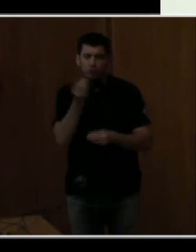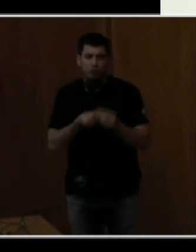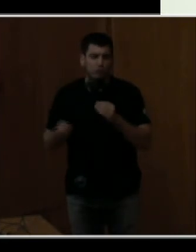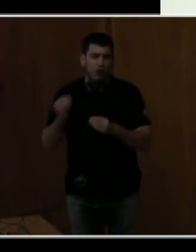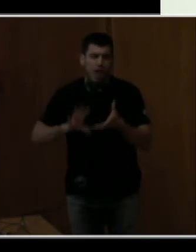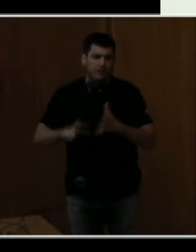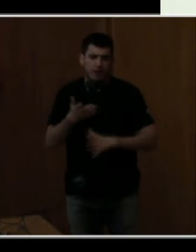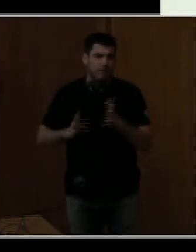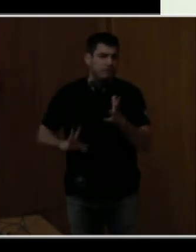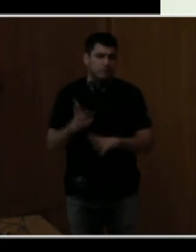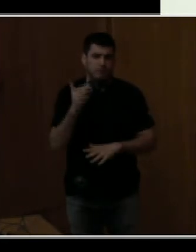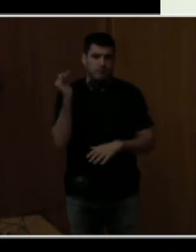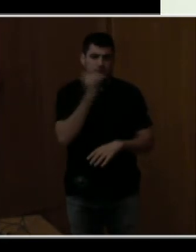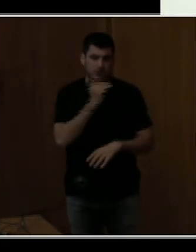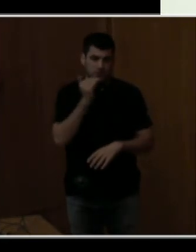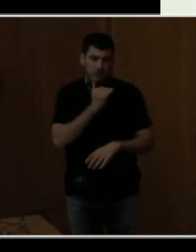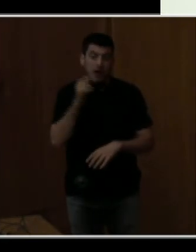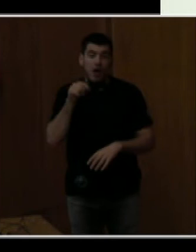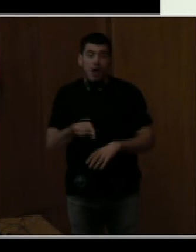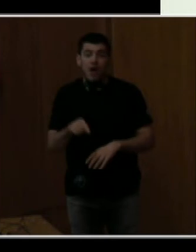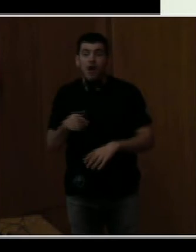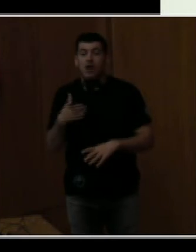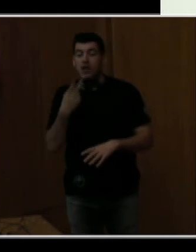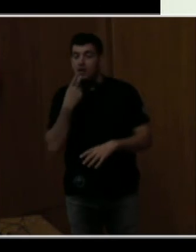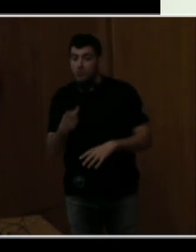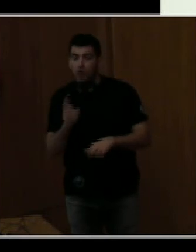Θα σας πω μόνο χαρακτηριστικά ότι η χωρητικότητα των δεδομένων